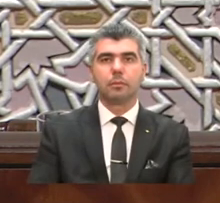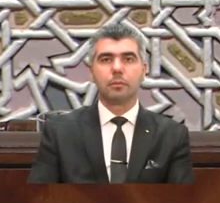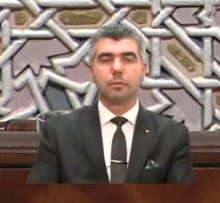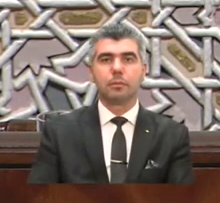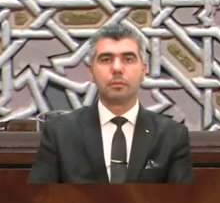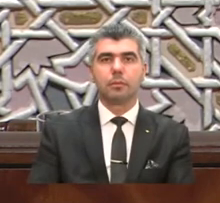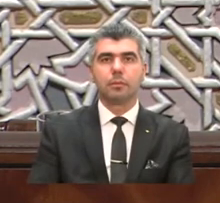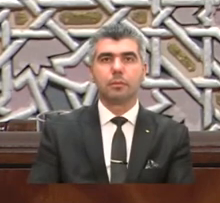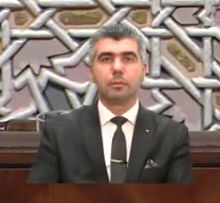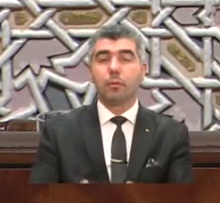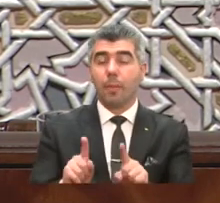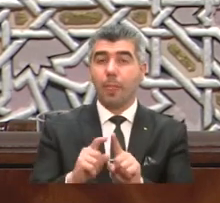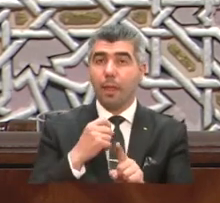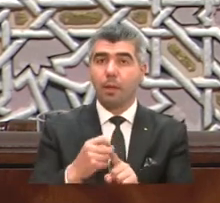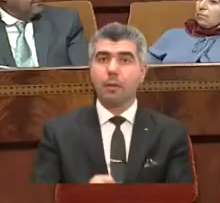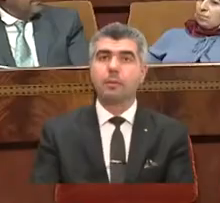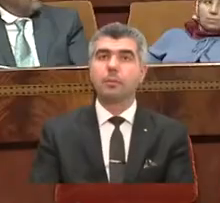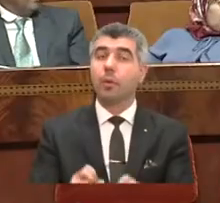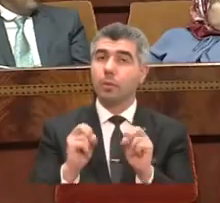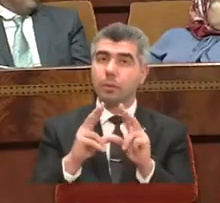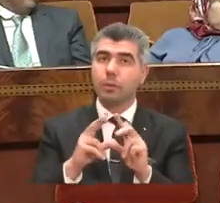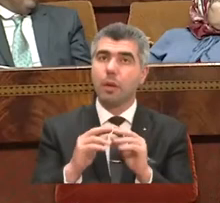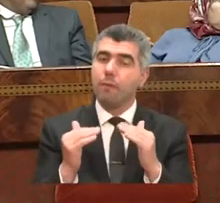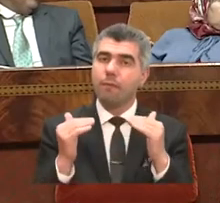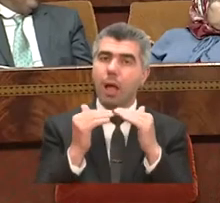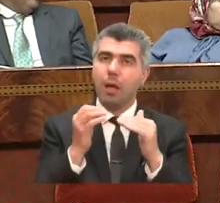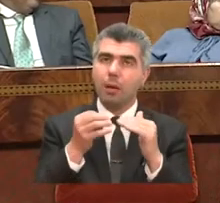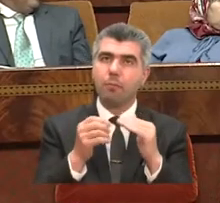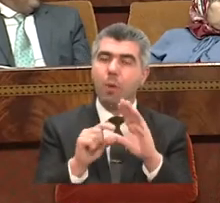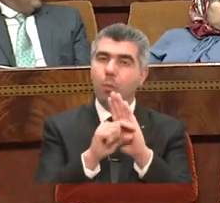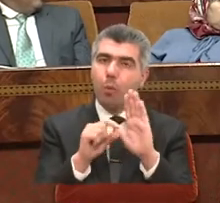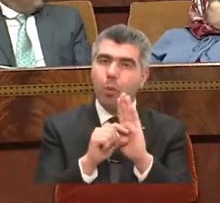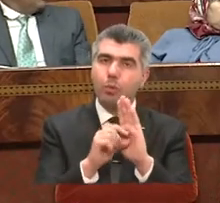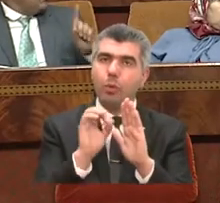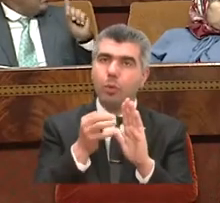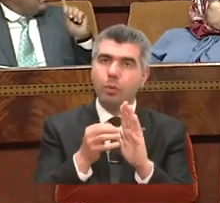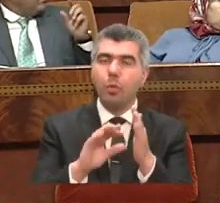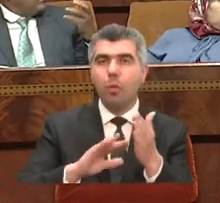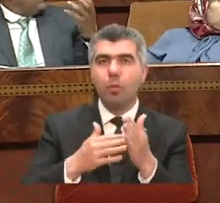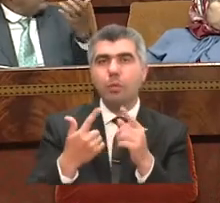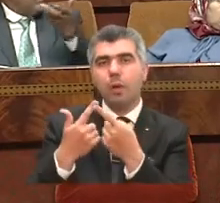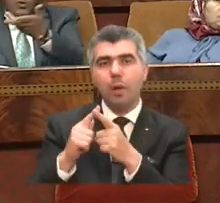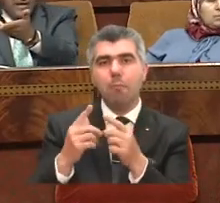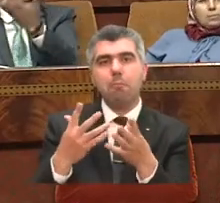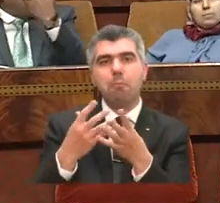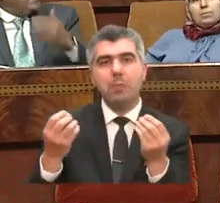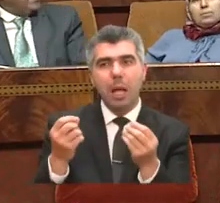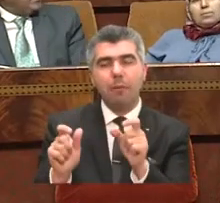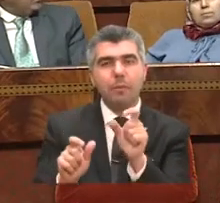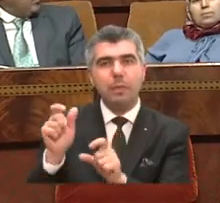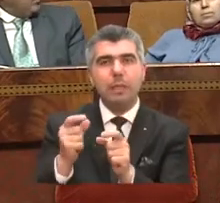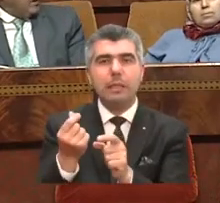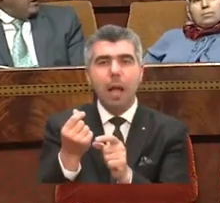في الواقع السيد الرئيس، شوف متفق معك، لا متفق معك على ان هذا الموضوع محرج وفي واحد العدد ديال القيل والقال فيما يخص